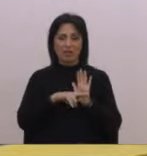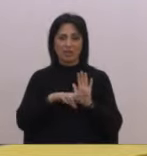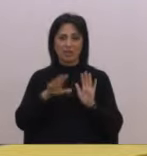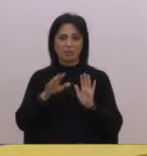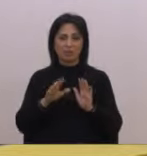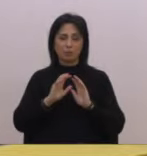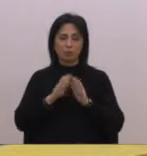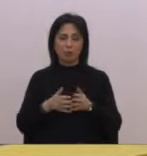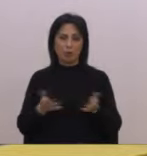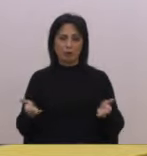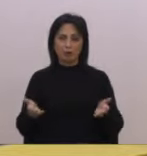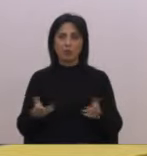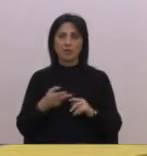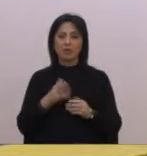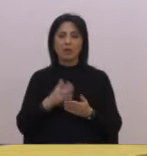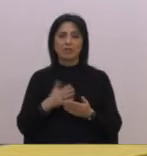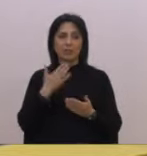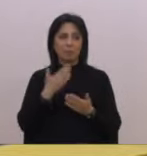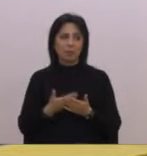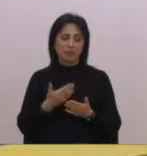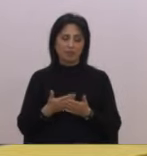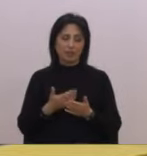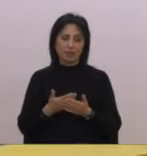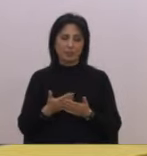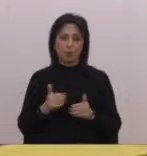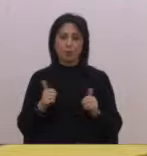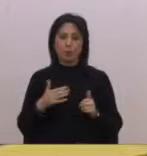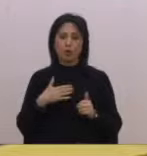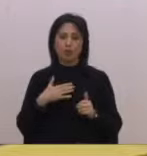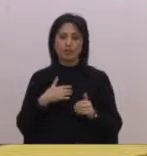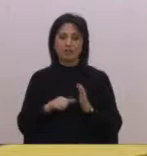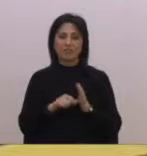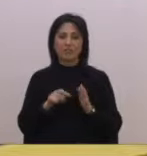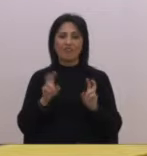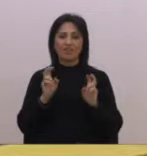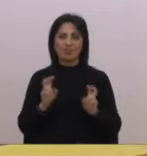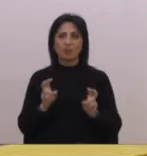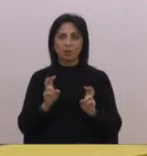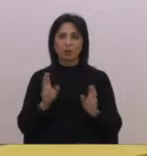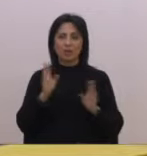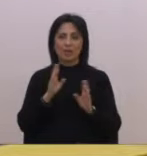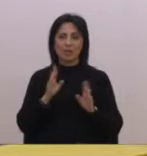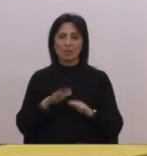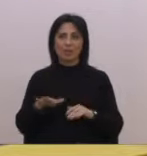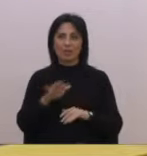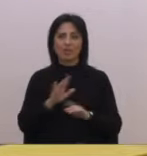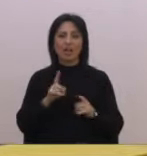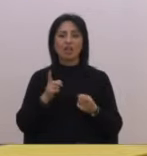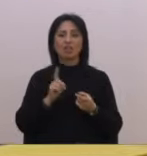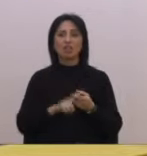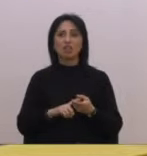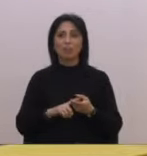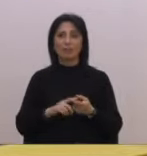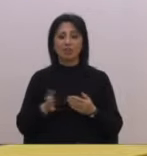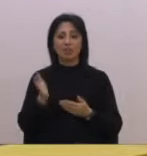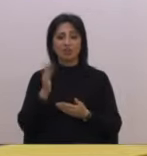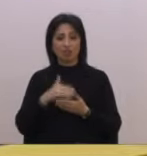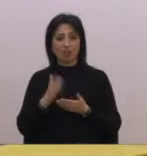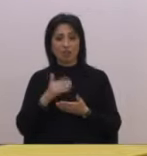მსოფლიოში. შესაბამისად ეს არის მაჩვენებელი, თუ როგორია ჩვენი საინვესტიციო კლიმატი და გარემო. ხოლო რაც შეეხება